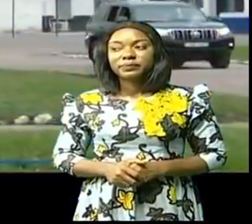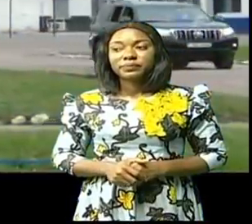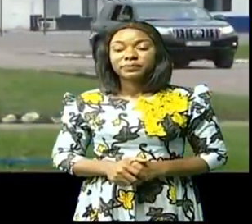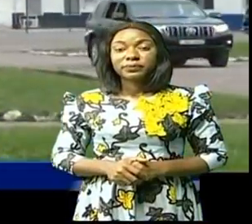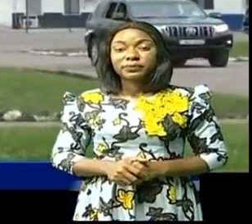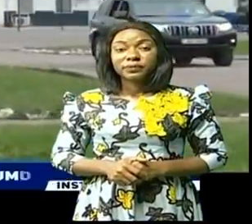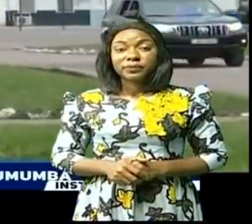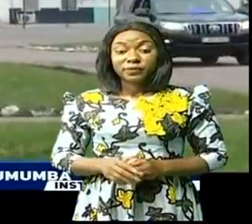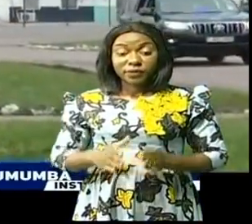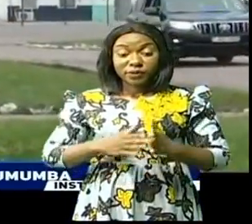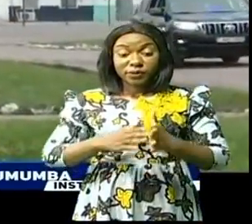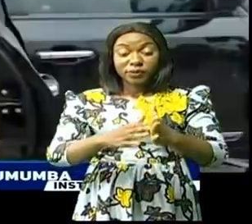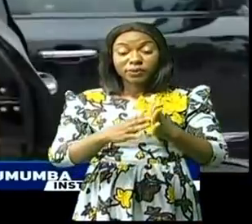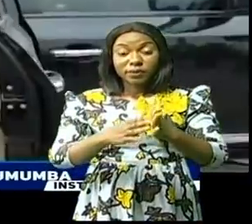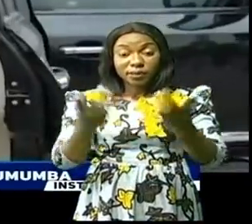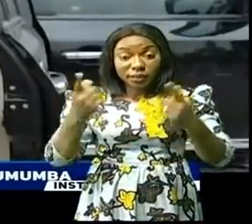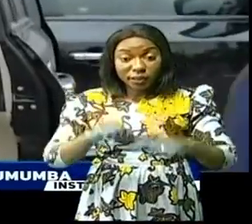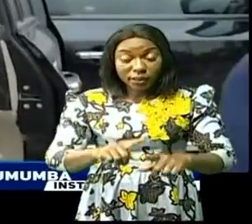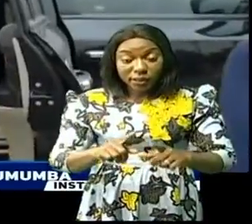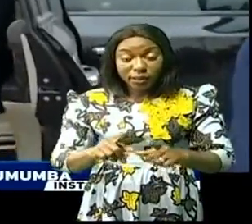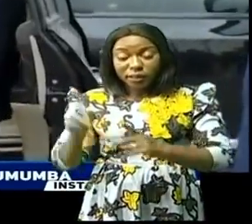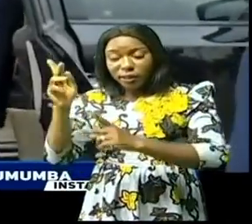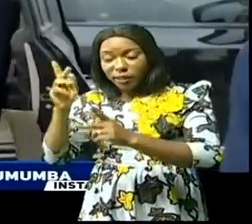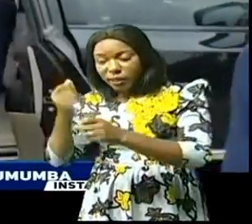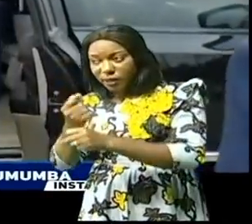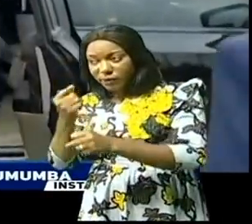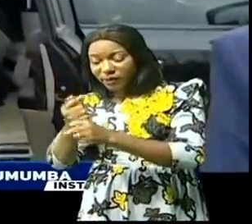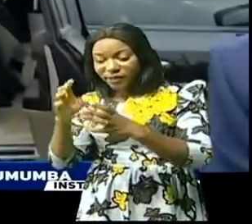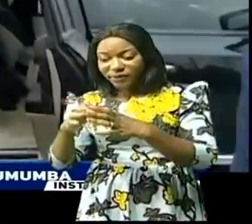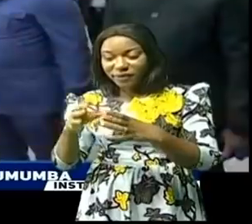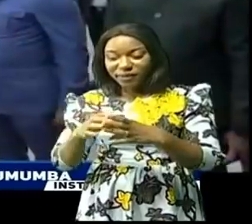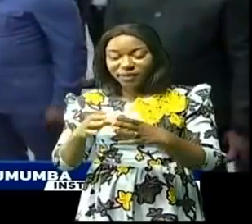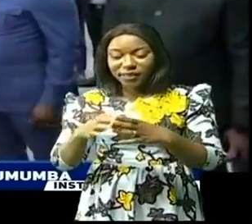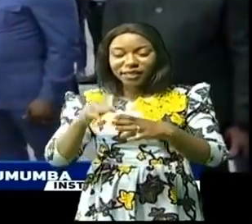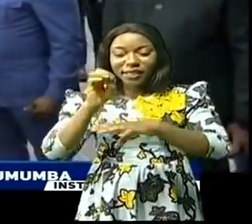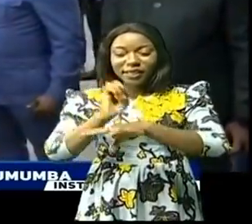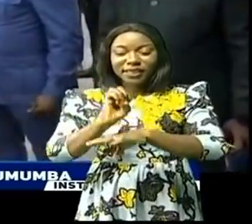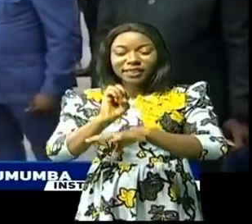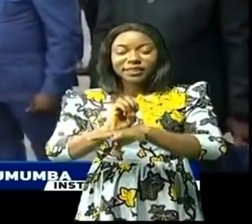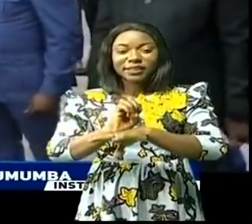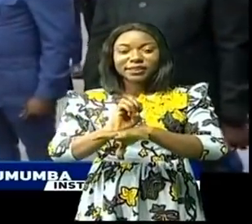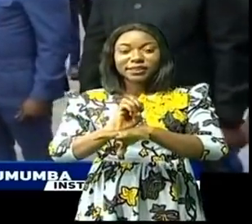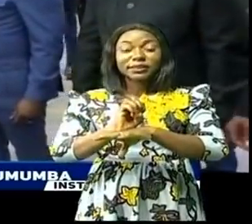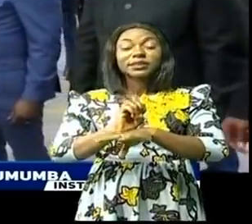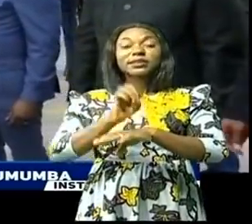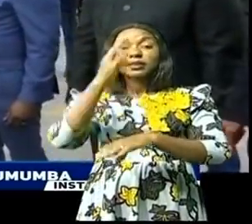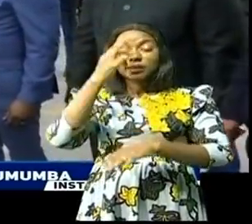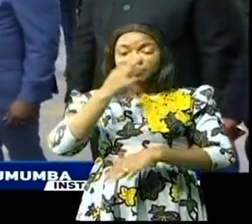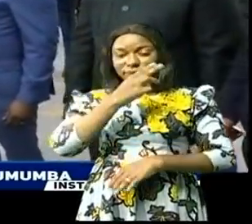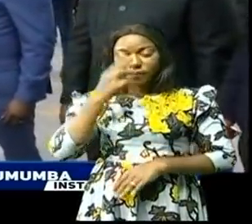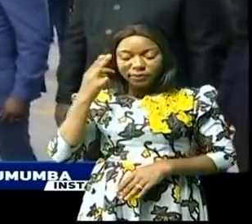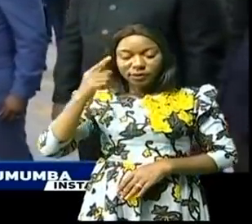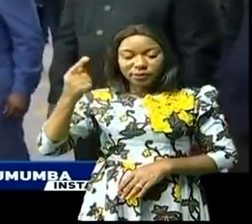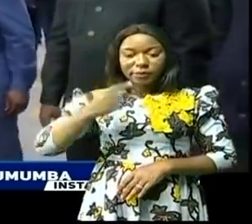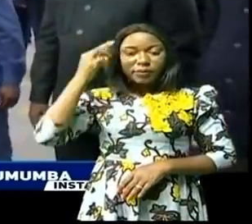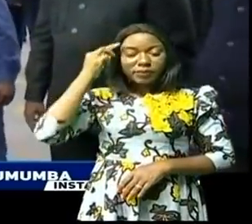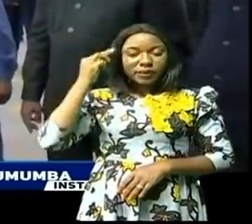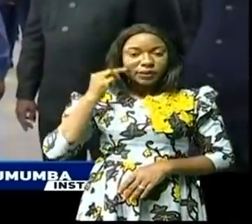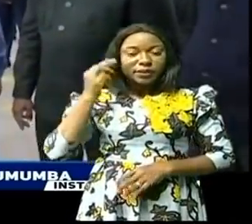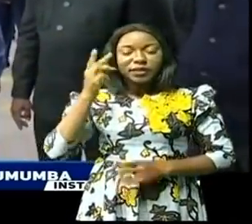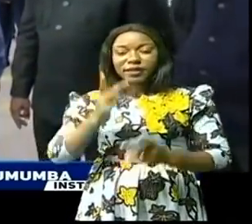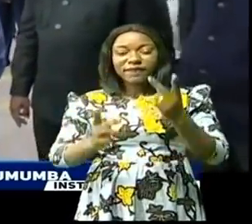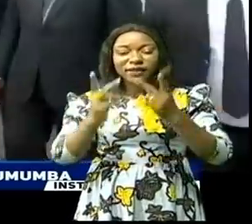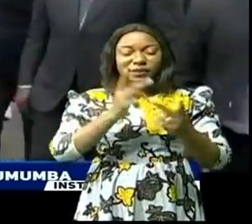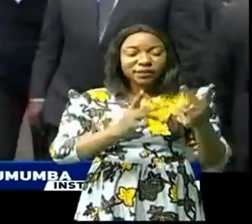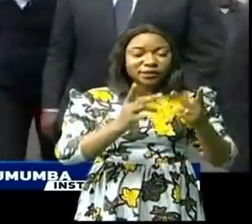À la suite des séances de travail avec l'Église catholique universelle, la Nonciature et la SENCO, le Premier ministre a visité l'un des sites prévus